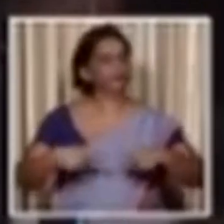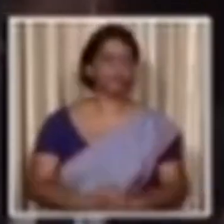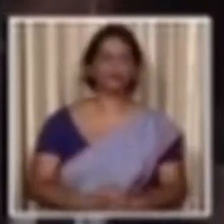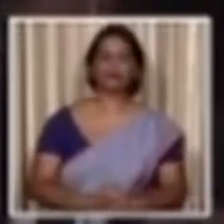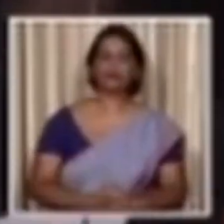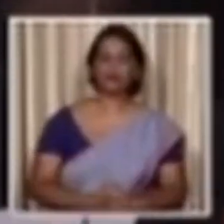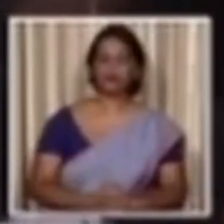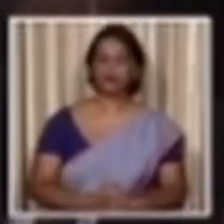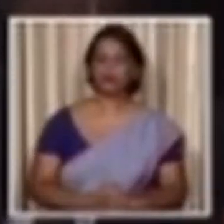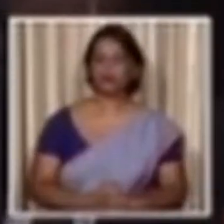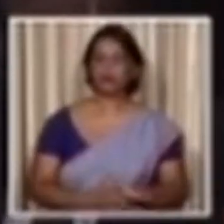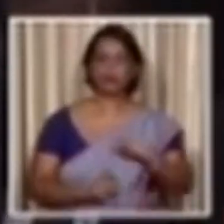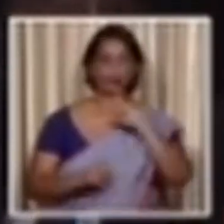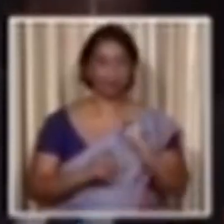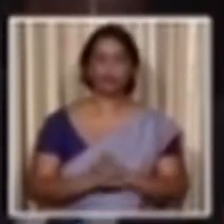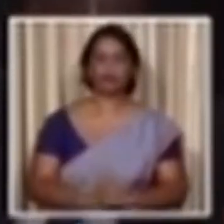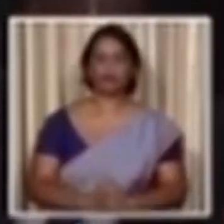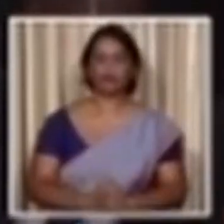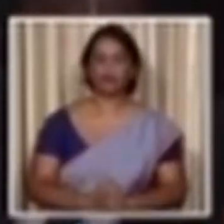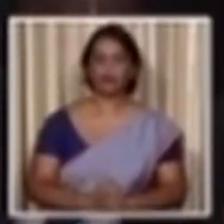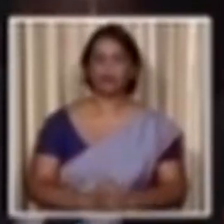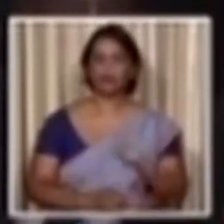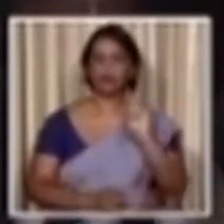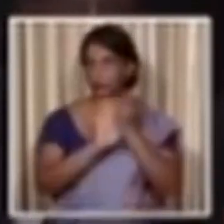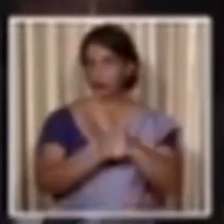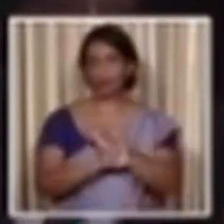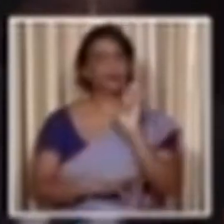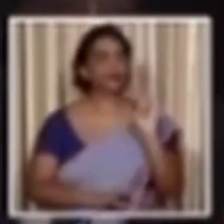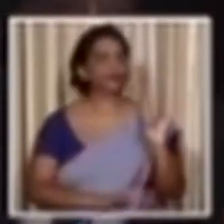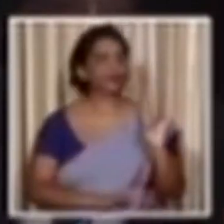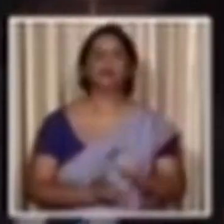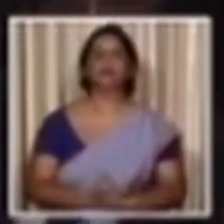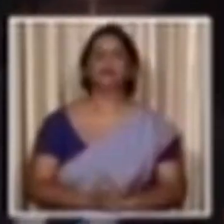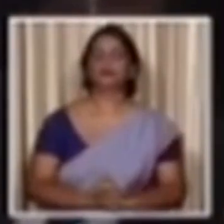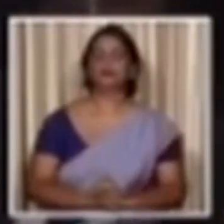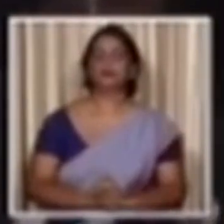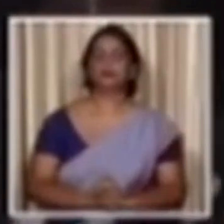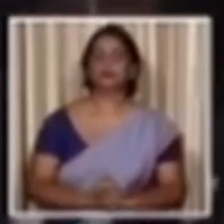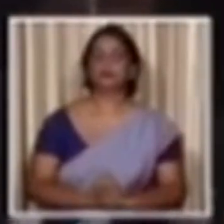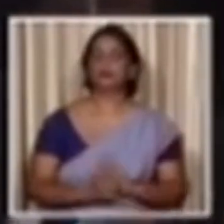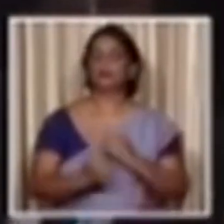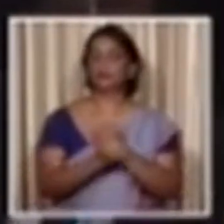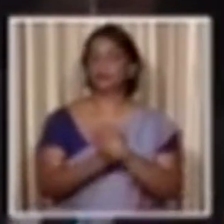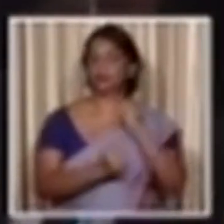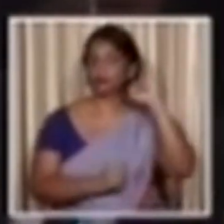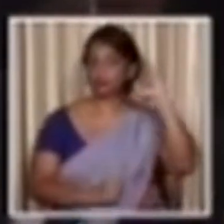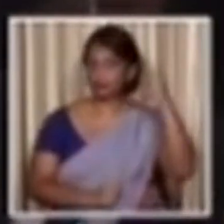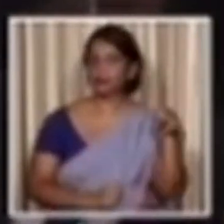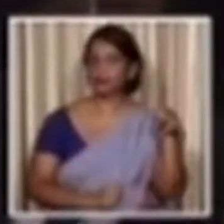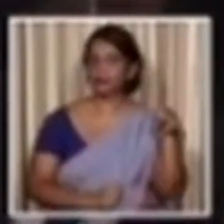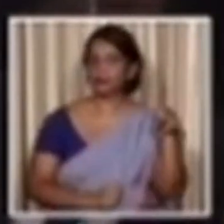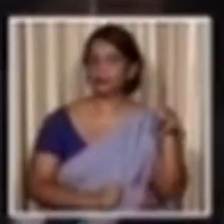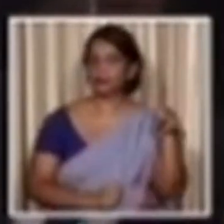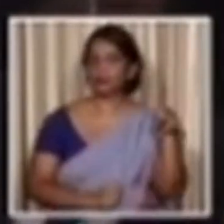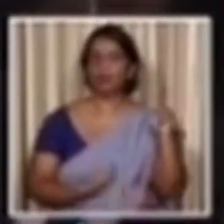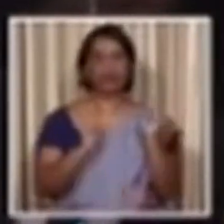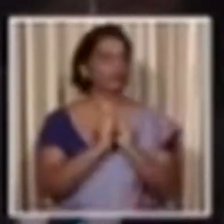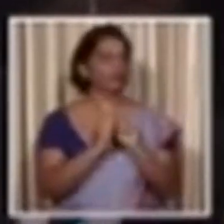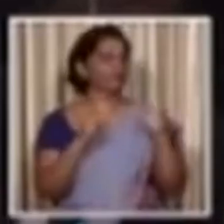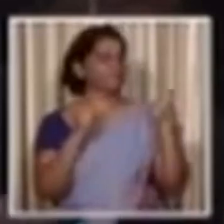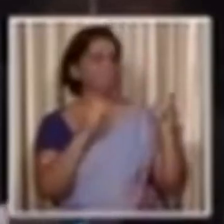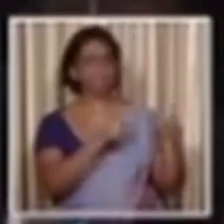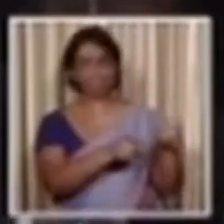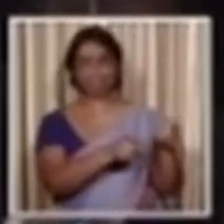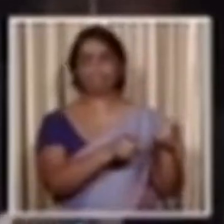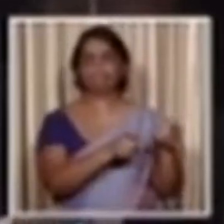සිටියා. ශ්‍රේෂ්ඨාධිකරණය 25 වෙනිදා ජූලි මාසයේ පොලිස්පතිතුමාගේ වැඩ තහනම්